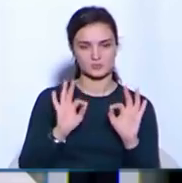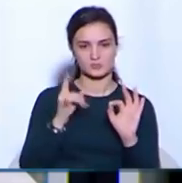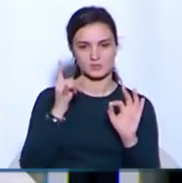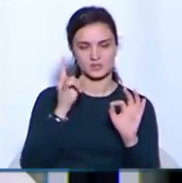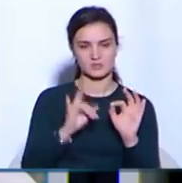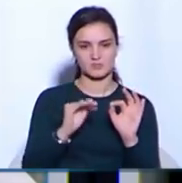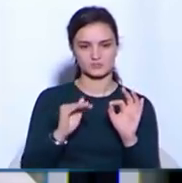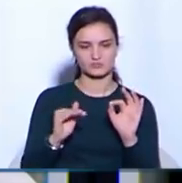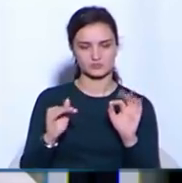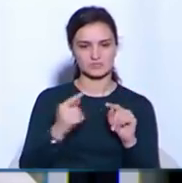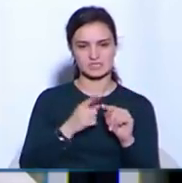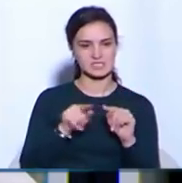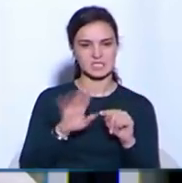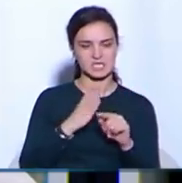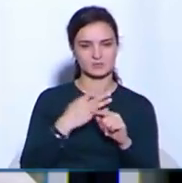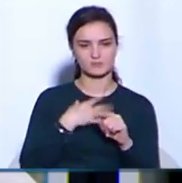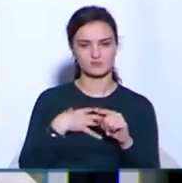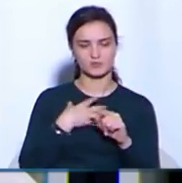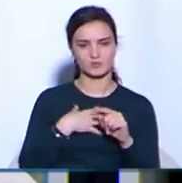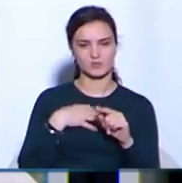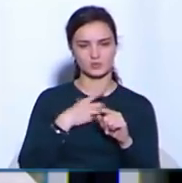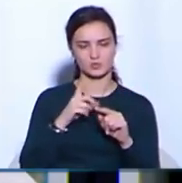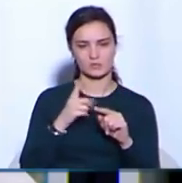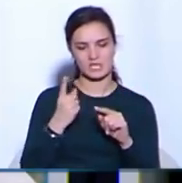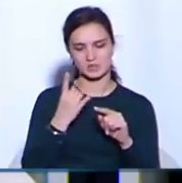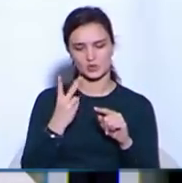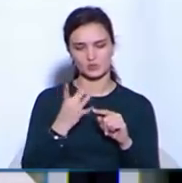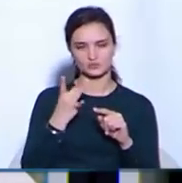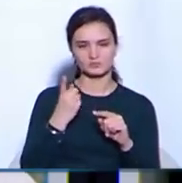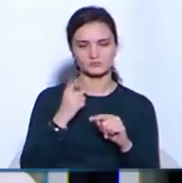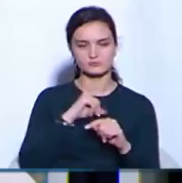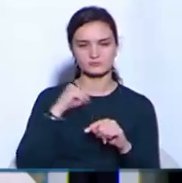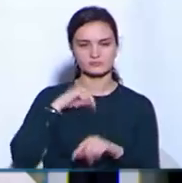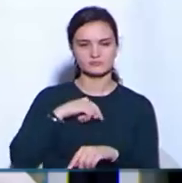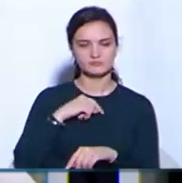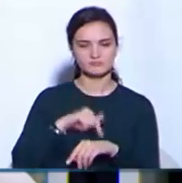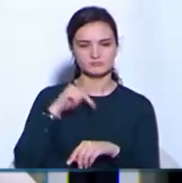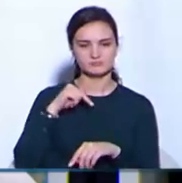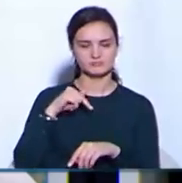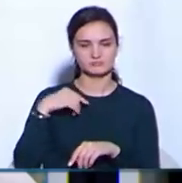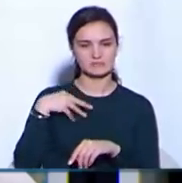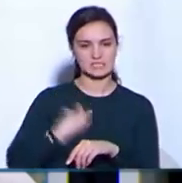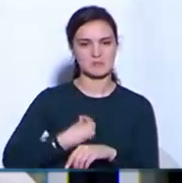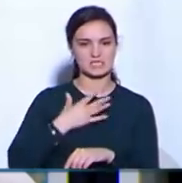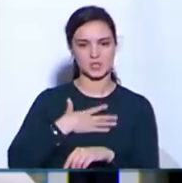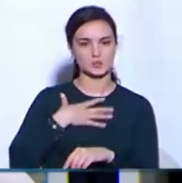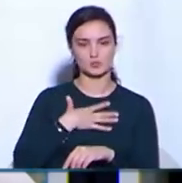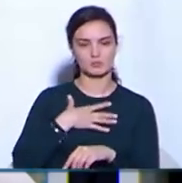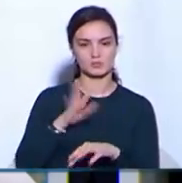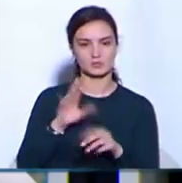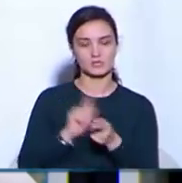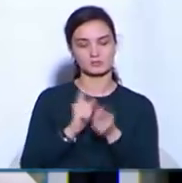პატარა ბავშვისთვის ის კი არ არის მნიშვნელოვანი, რომ დავუშვათ ერთხელ ორჯერ იმედ გაცრუება განიცადა თუ არა, ეს უნდა იყოს